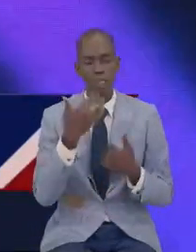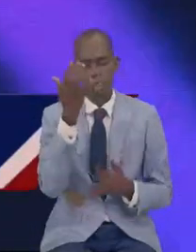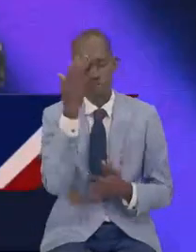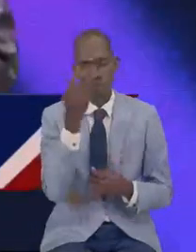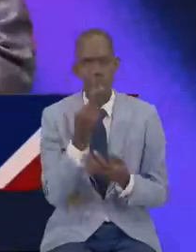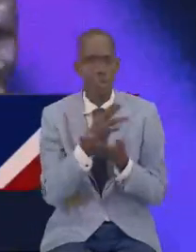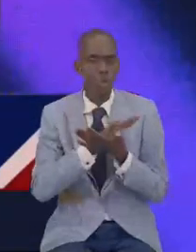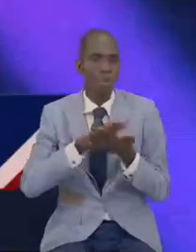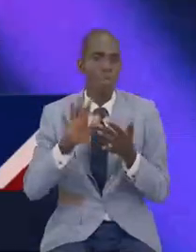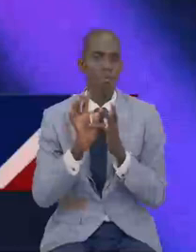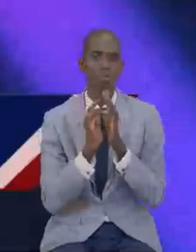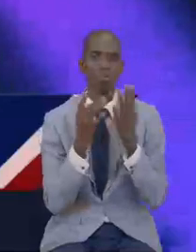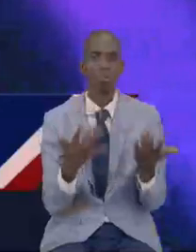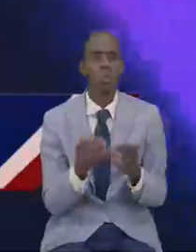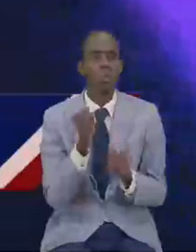Deuxième Timothée 3, 15.